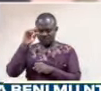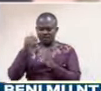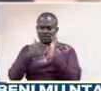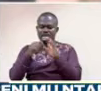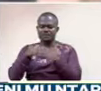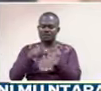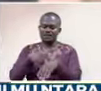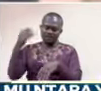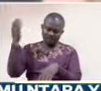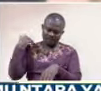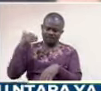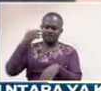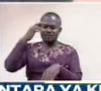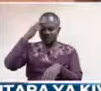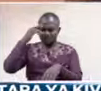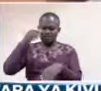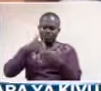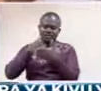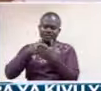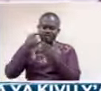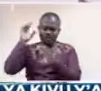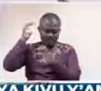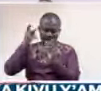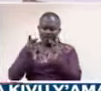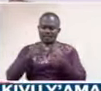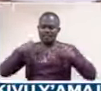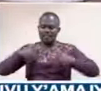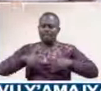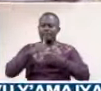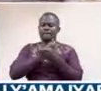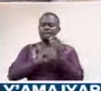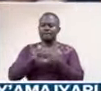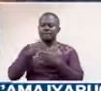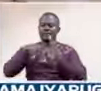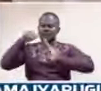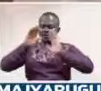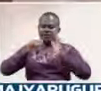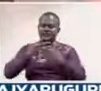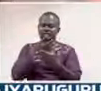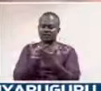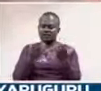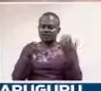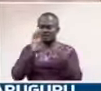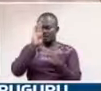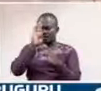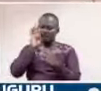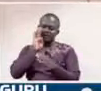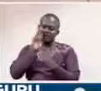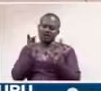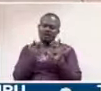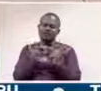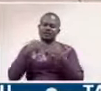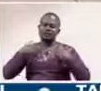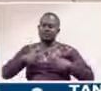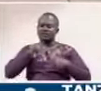byashize umuryango wakunze guhura n'imbogamizi yo kubona amakuru yahari imibiri, aho bamwe mu bayigizemo uruhare banafunzwe babeshyaga ko ahantu runaka hari imibiri